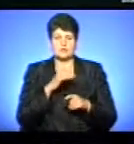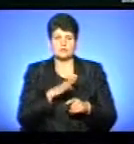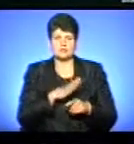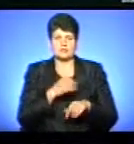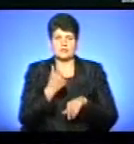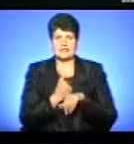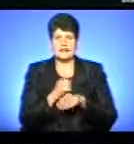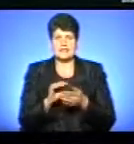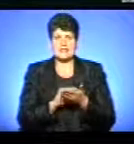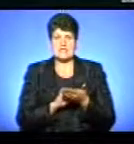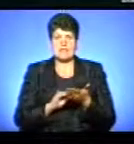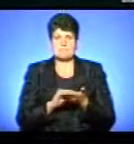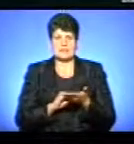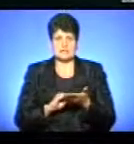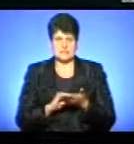генеральній репетиції.